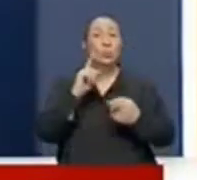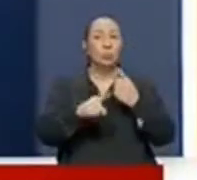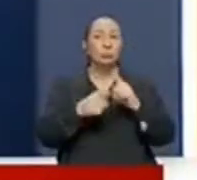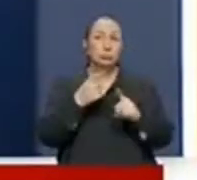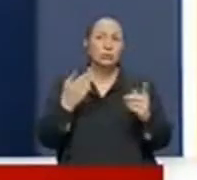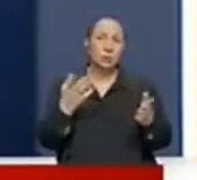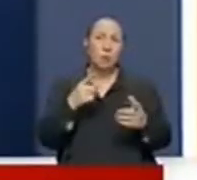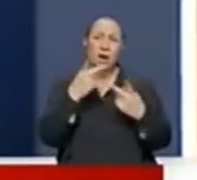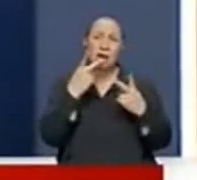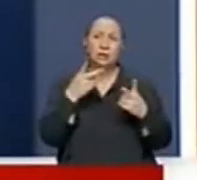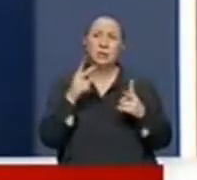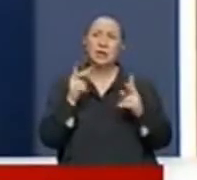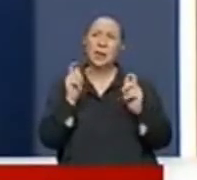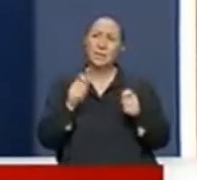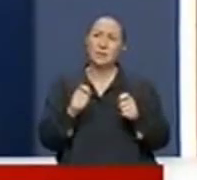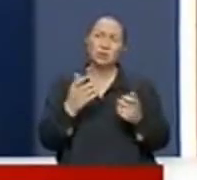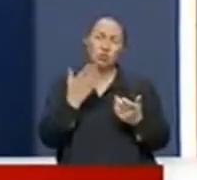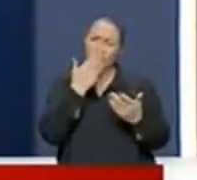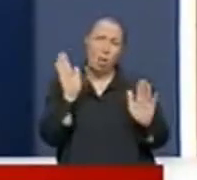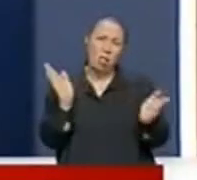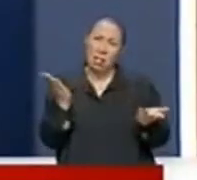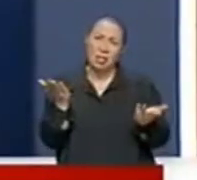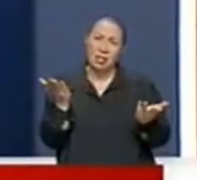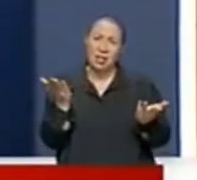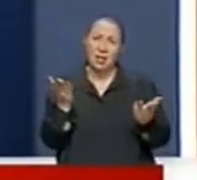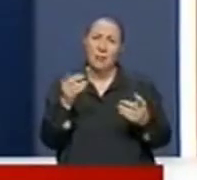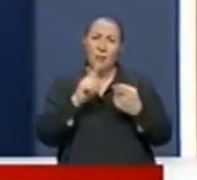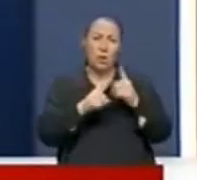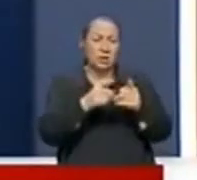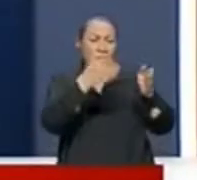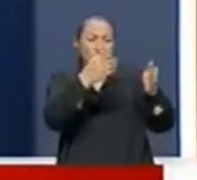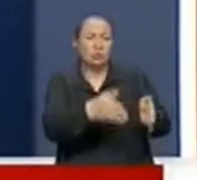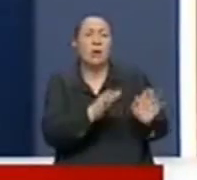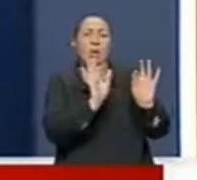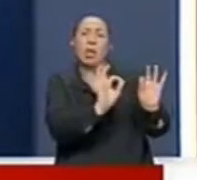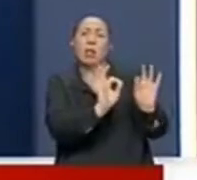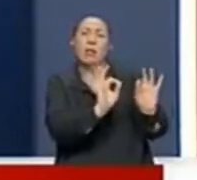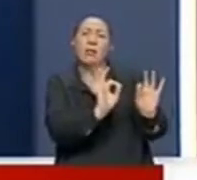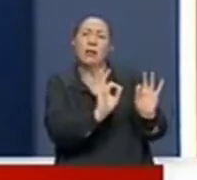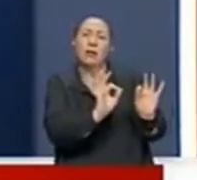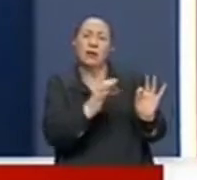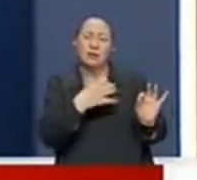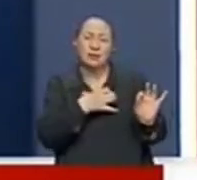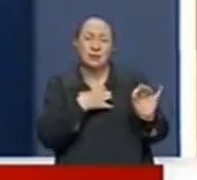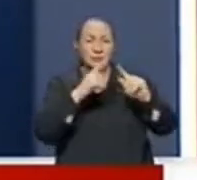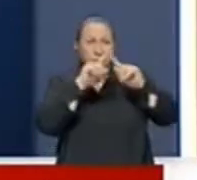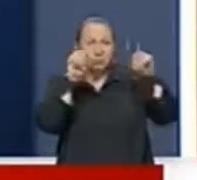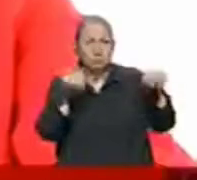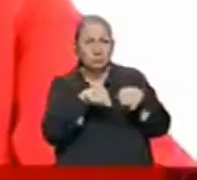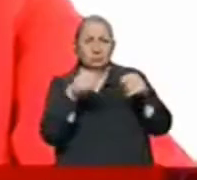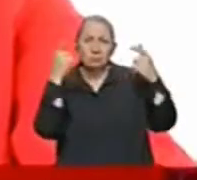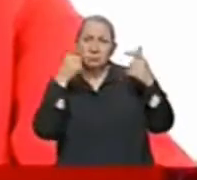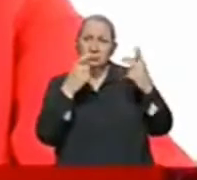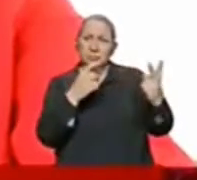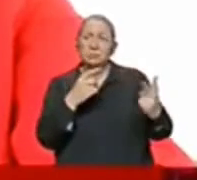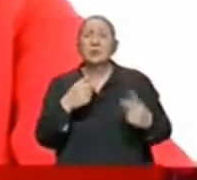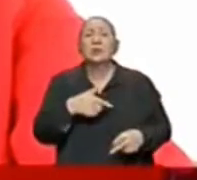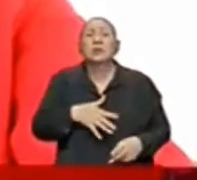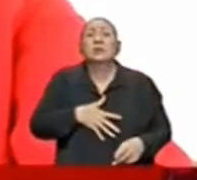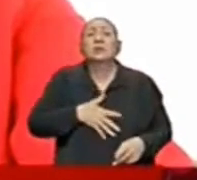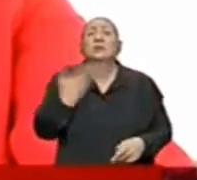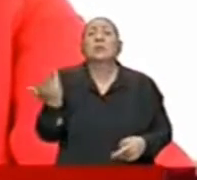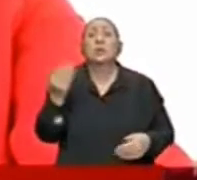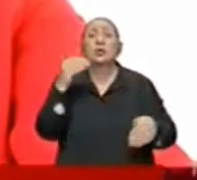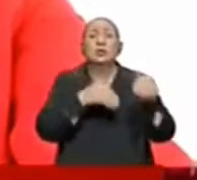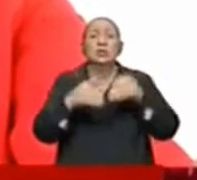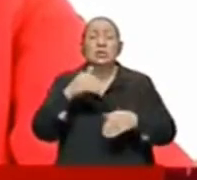siyasetçilerin bu açıklamaları yapması doğal bir şey. Siyasetçi kendi perspektifinden sorunu. İstemiyoruz bir